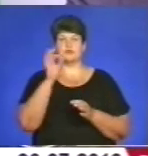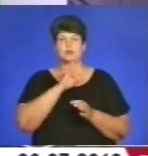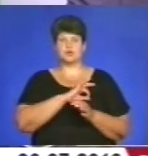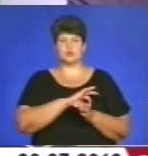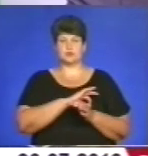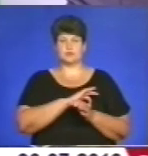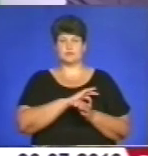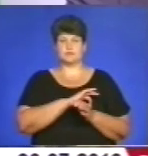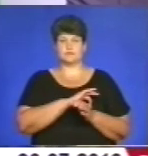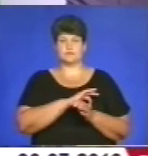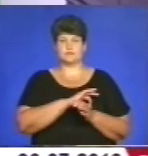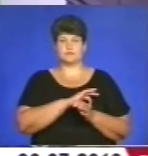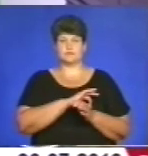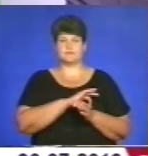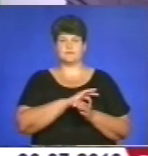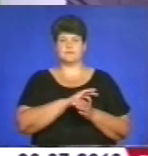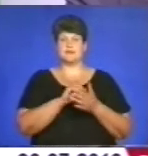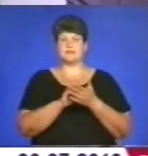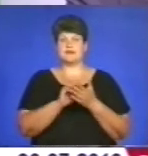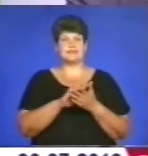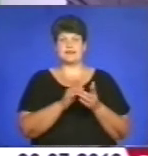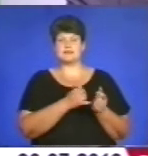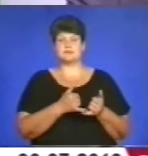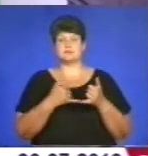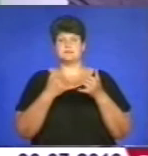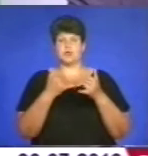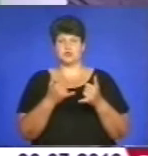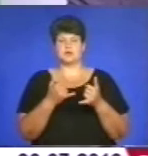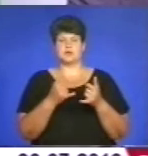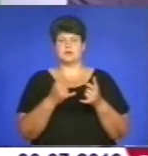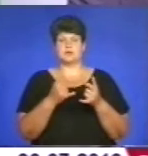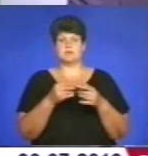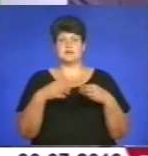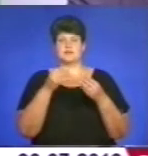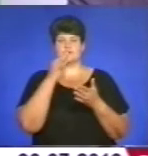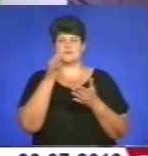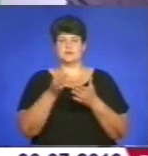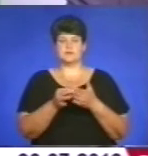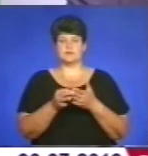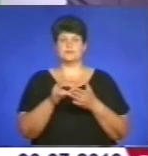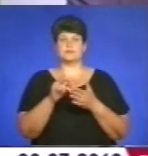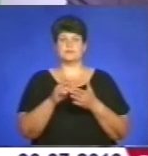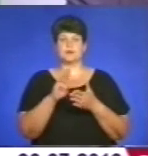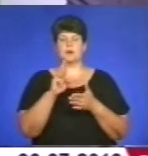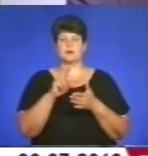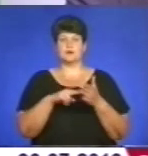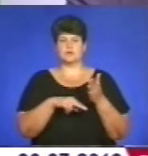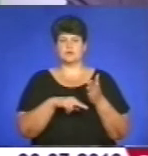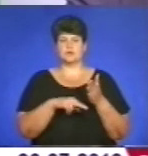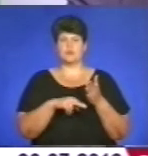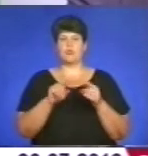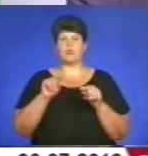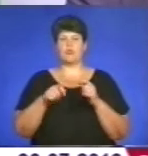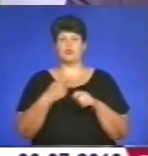використовують РРО та не забезпечують передачу звітної інформації до органів Міндоходів, порушують